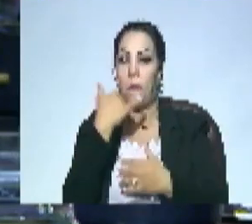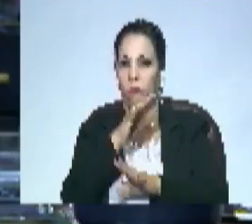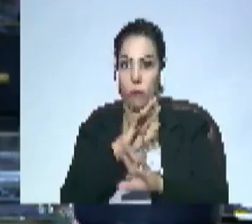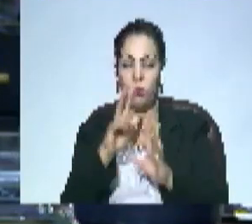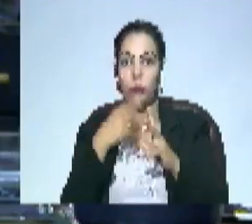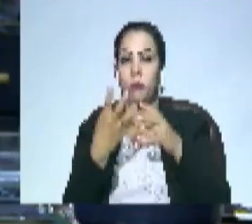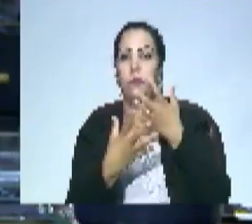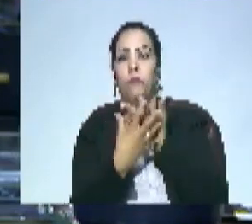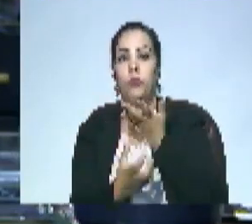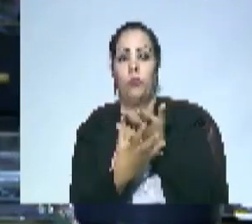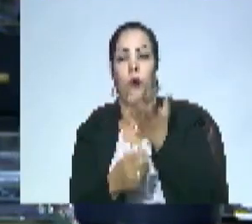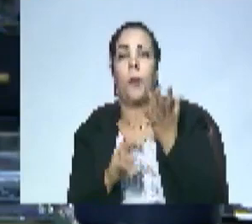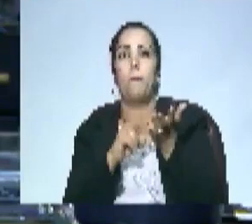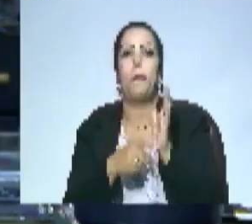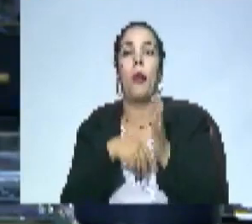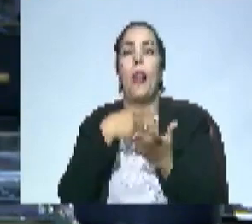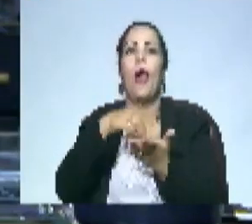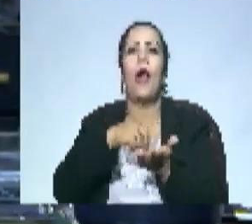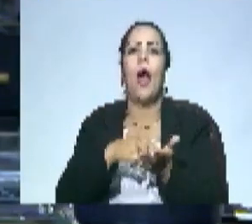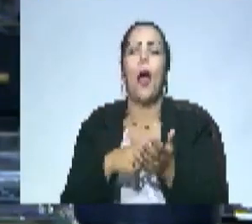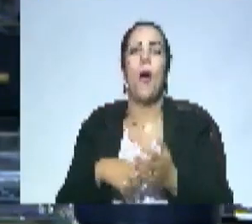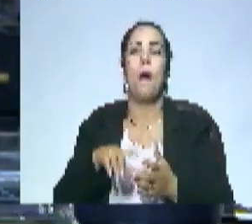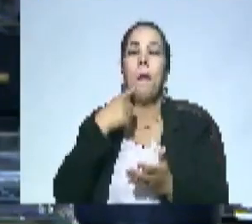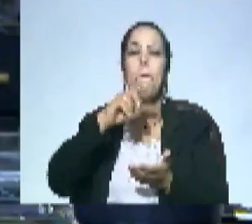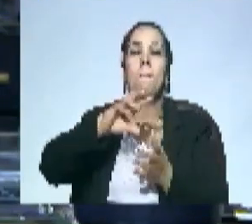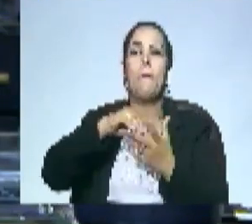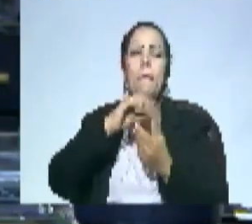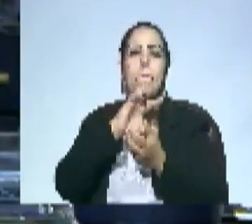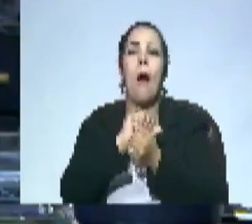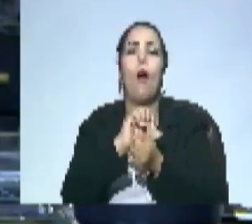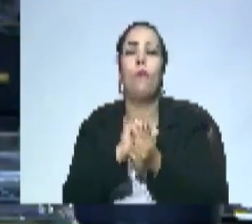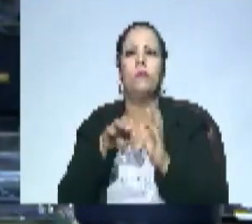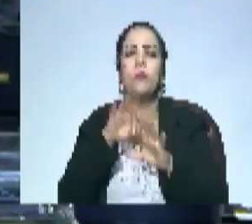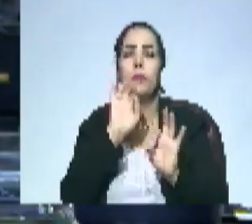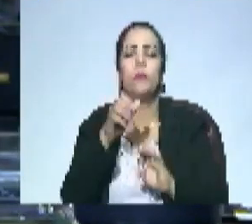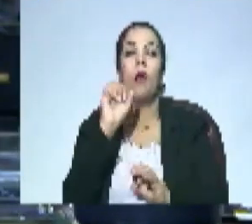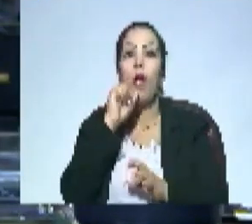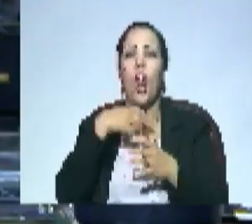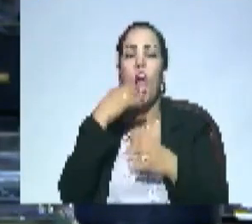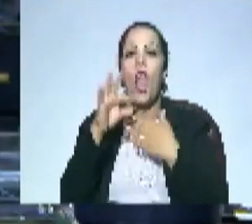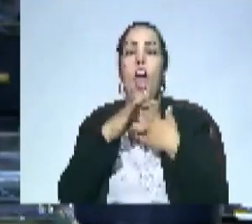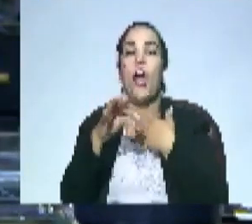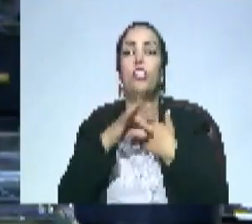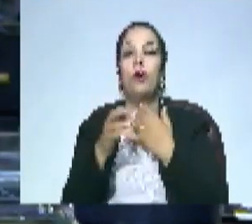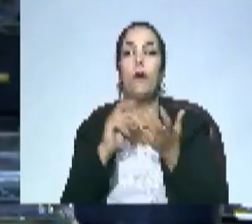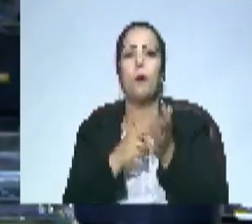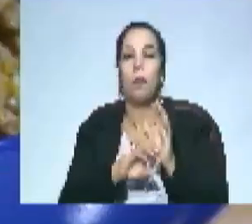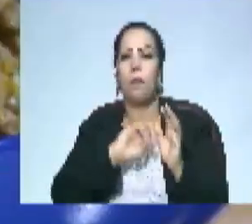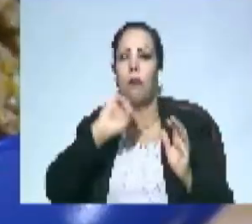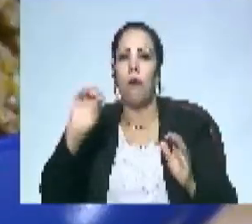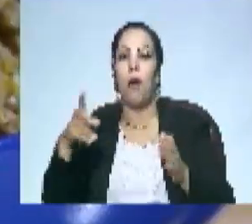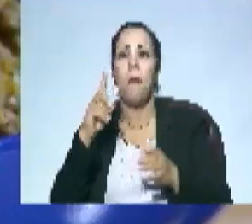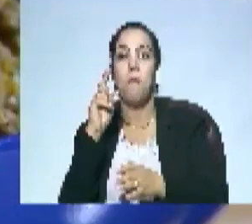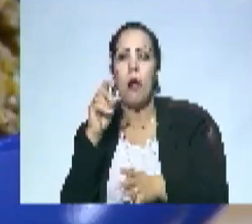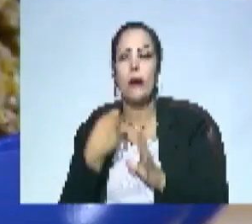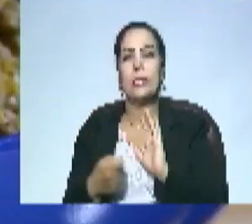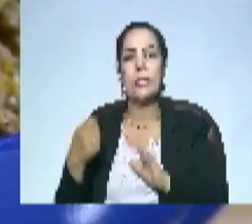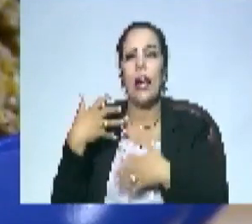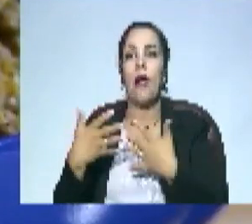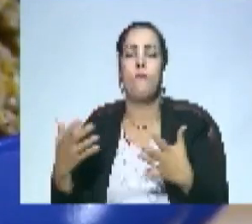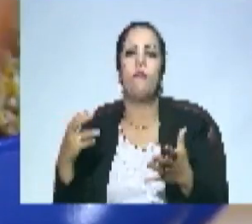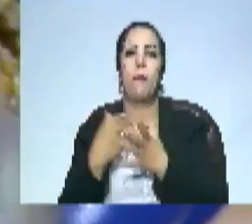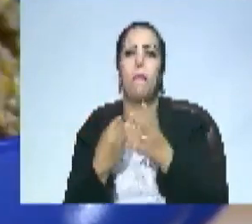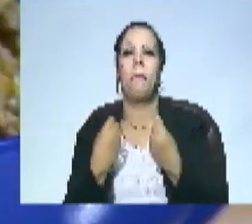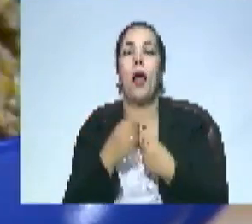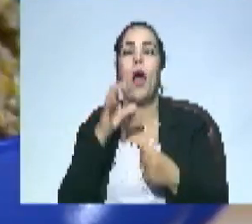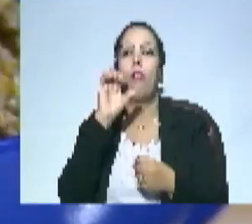وبنصف بيطلع معانا معجون البيوريه بتاع الطماطم ده وبقشره بناخده بنعمله بميه تاني وبنخفق ما نزود ميه بيبقى معانا